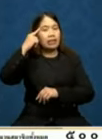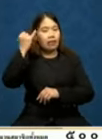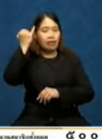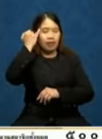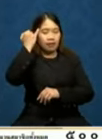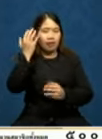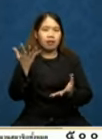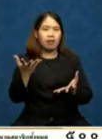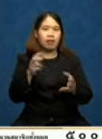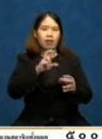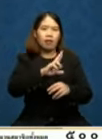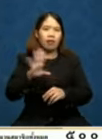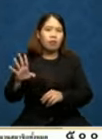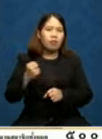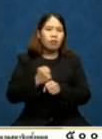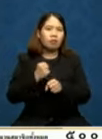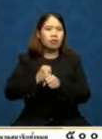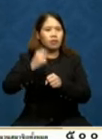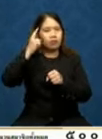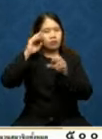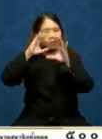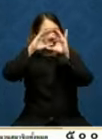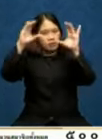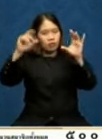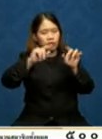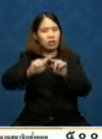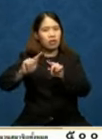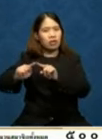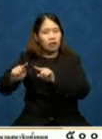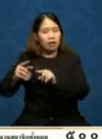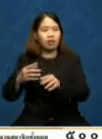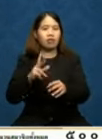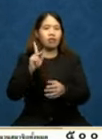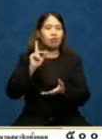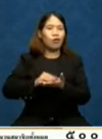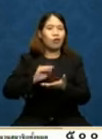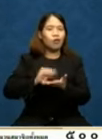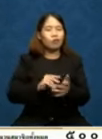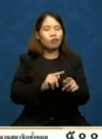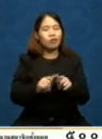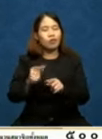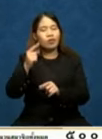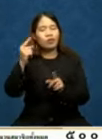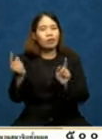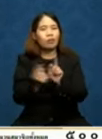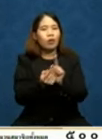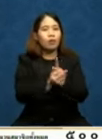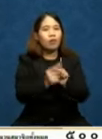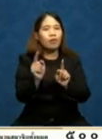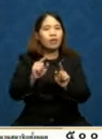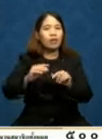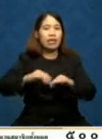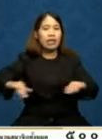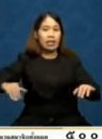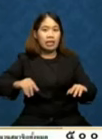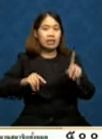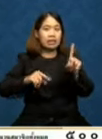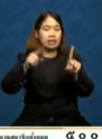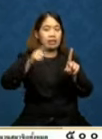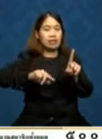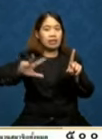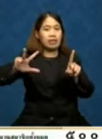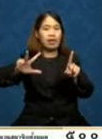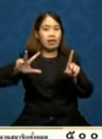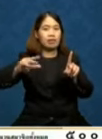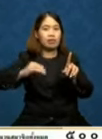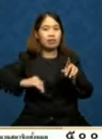พัฒนาของระบบสมองจากแหล่งข้อมูลจากแบบสำรวจเนี่ยพบว่ามีเด็กเพียง1ใน3ที่เติบโตขึ้นโ